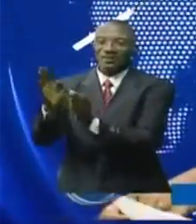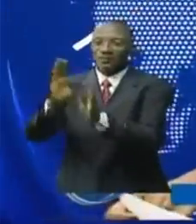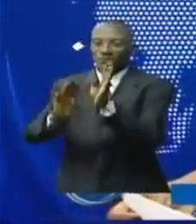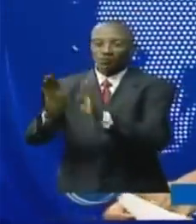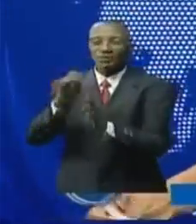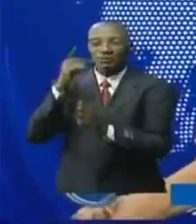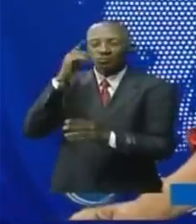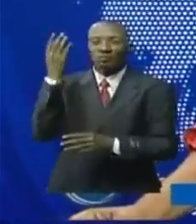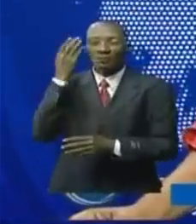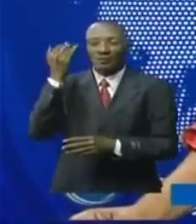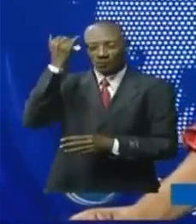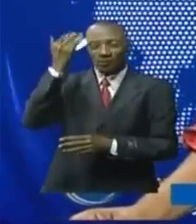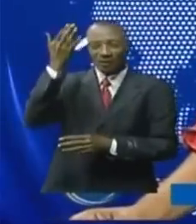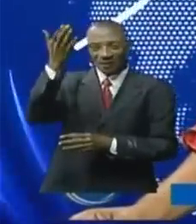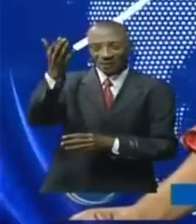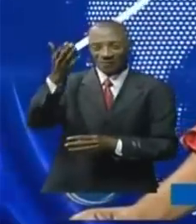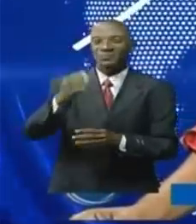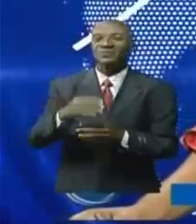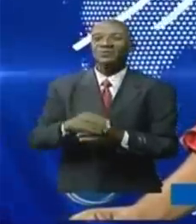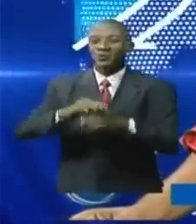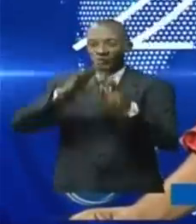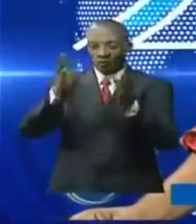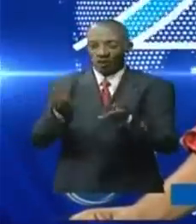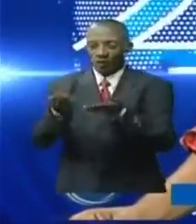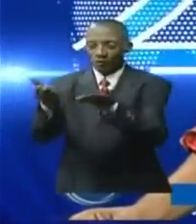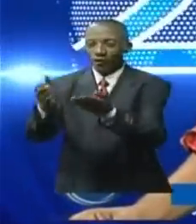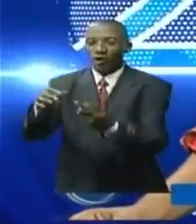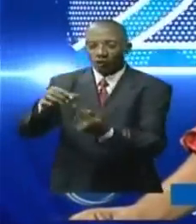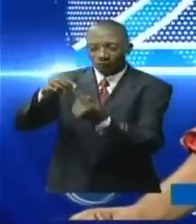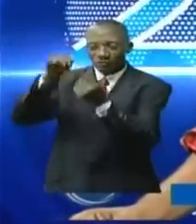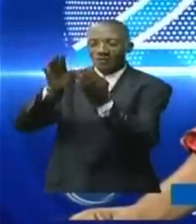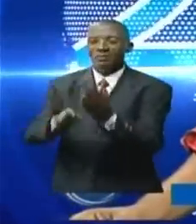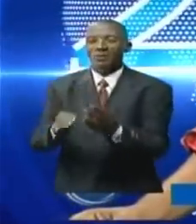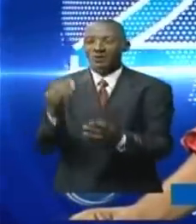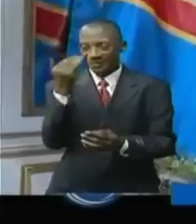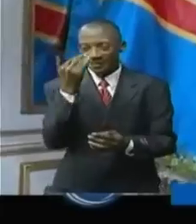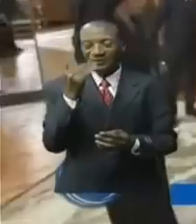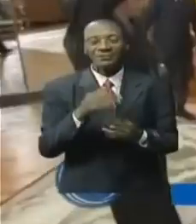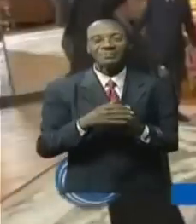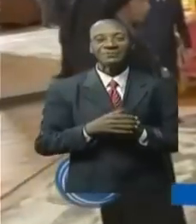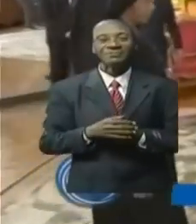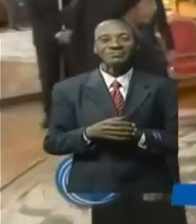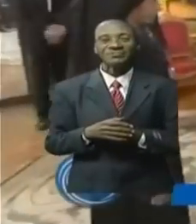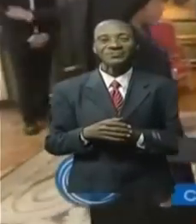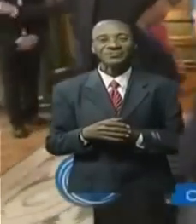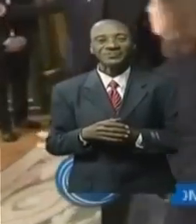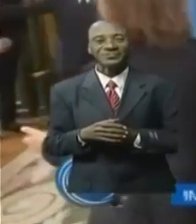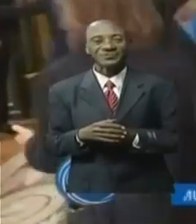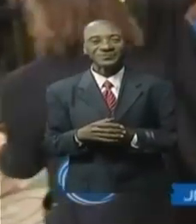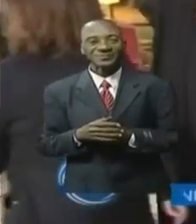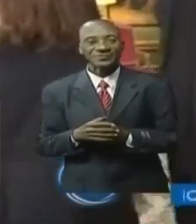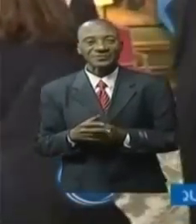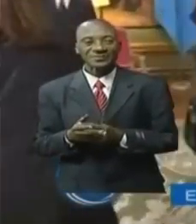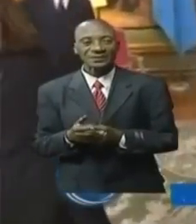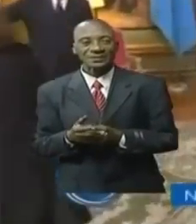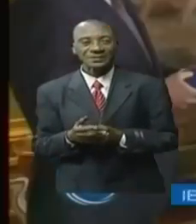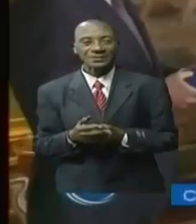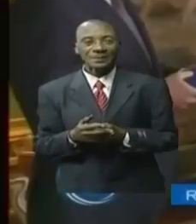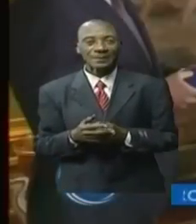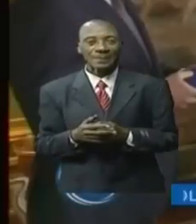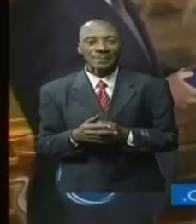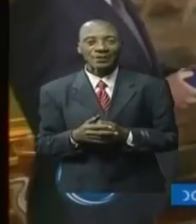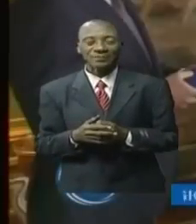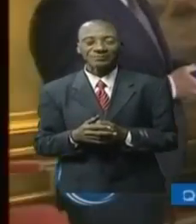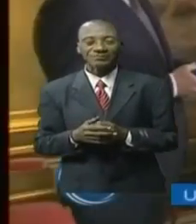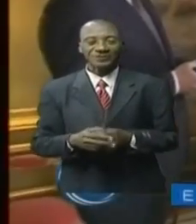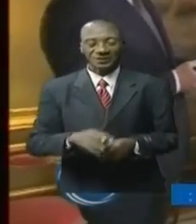ont assisté à cette cérémonie. Patti Tondango Kizunda pour le récit. La République démocratique du Congo en général et la